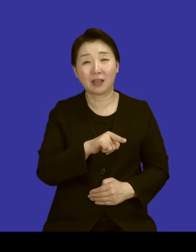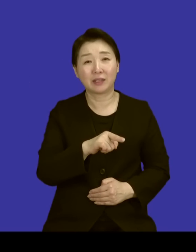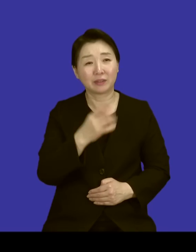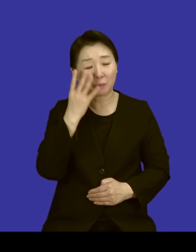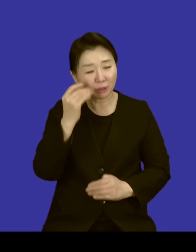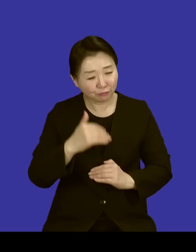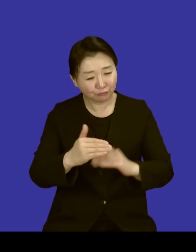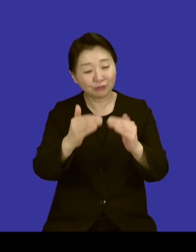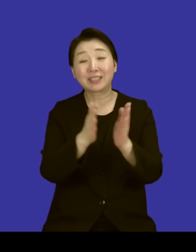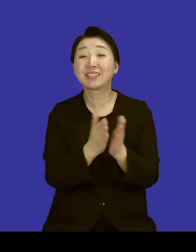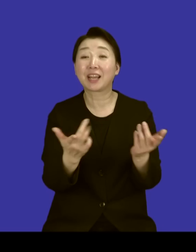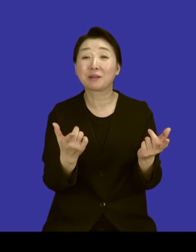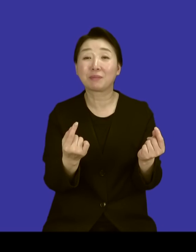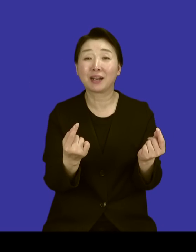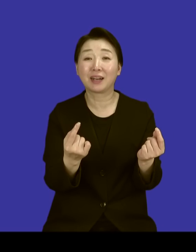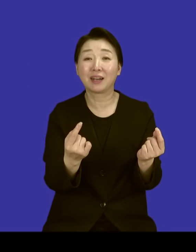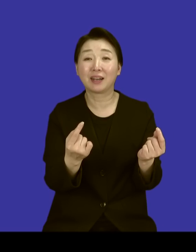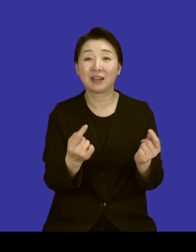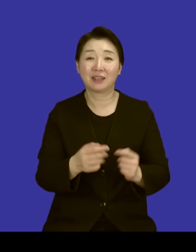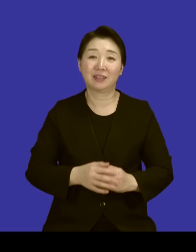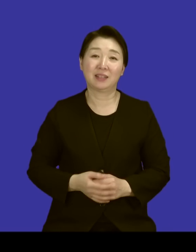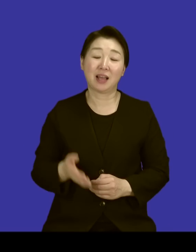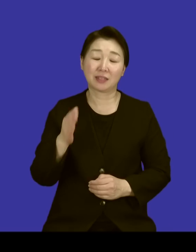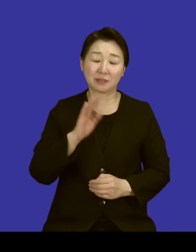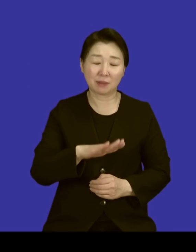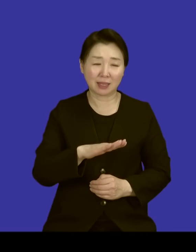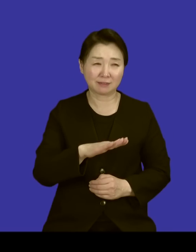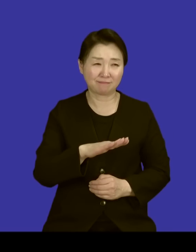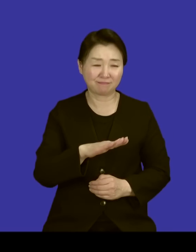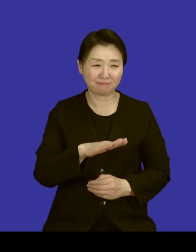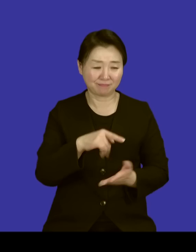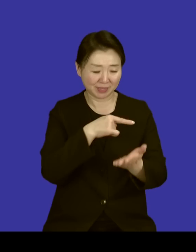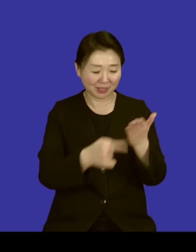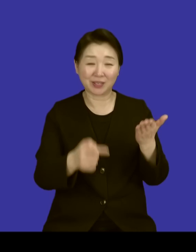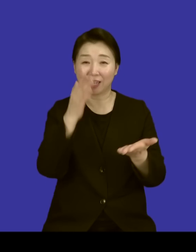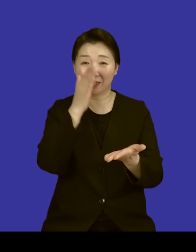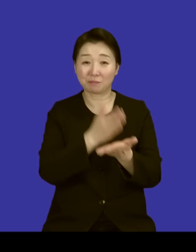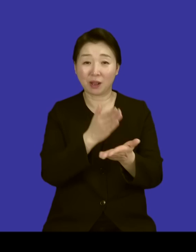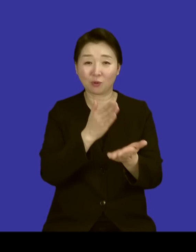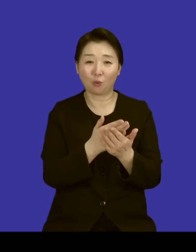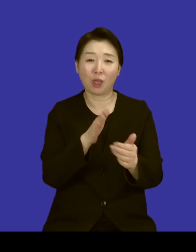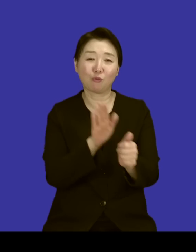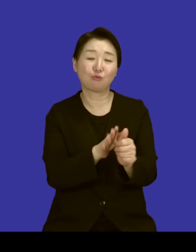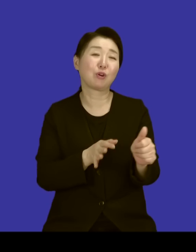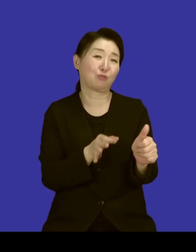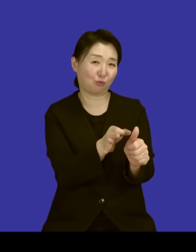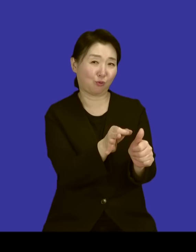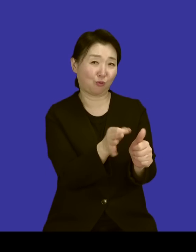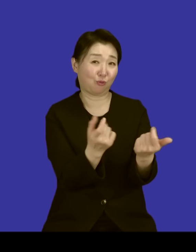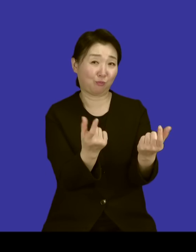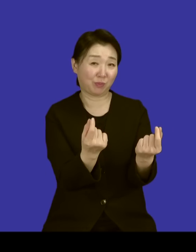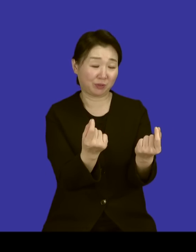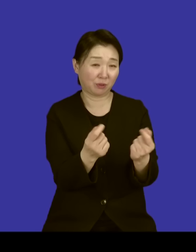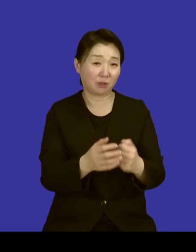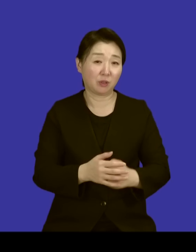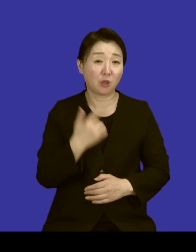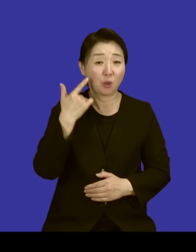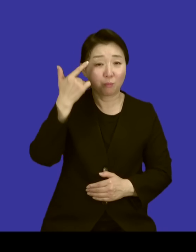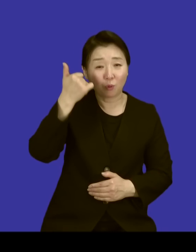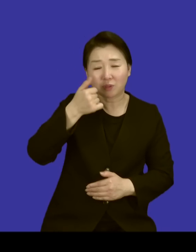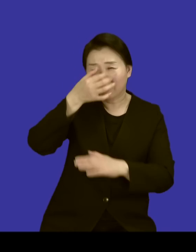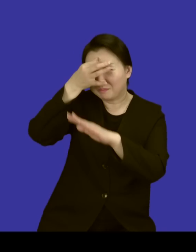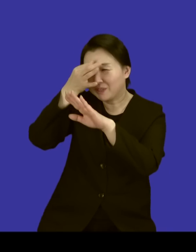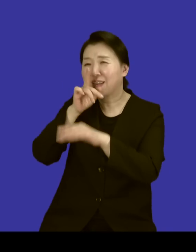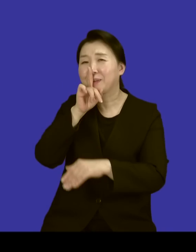순탄하게 시작하지만 네. 그냥 적자를 벗어나고 또 우리가 후원을 해주잖아요. 처음에 시작할 때. 네. 목사님들이 되게